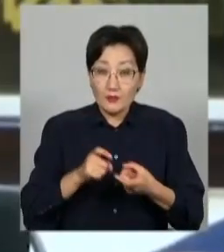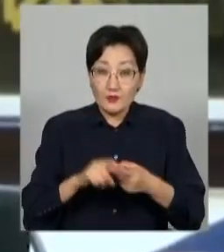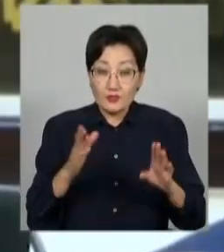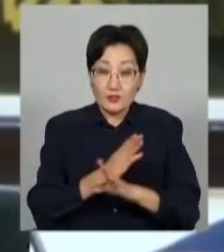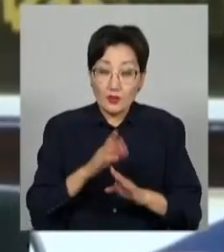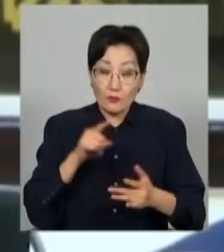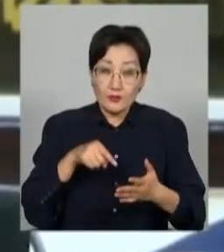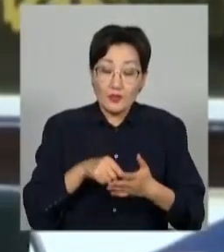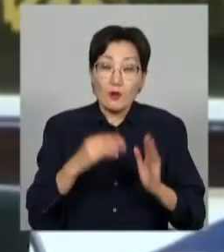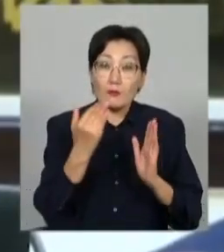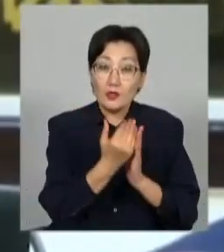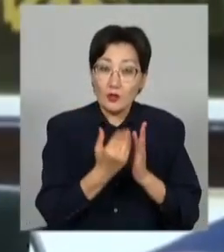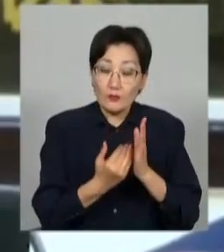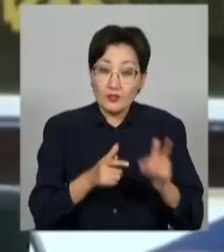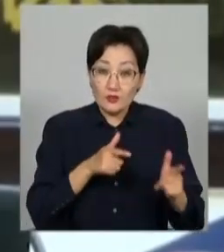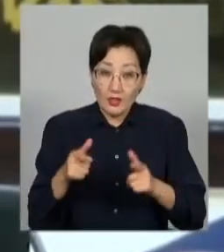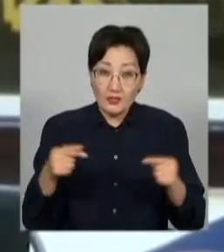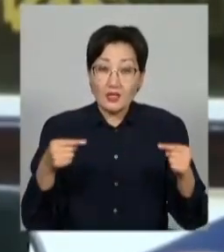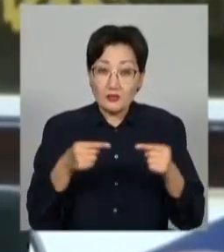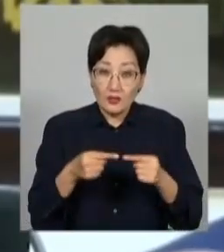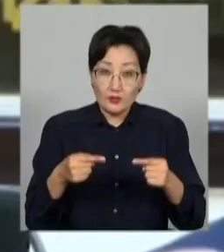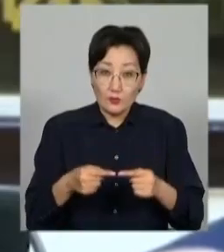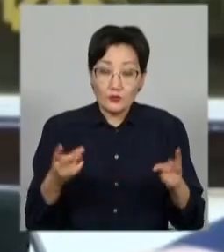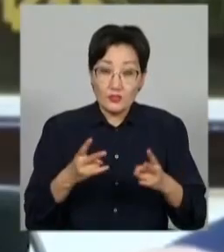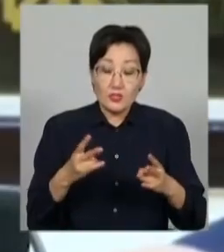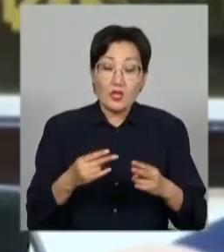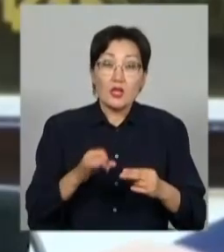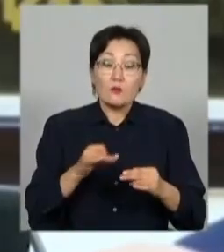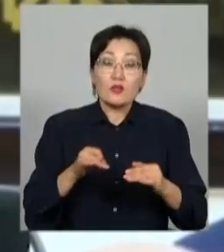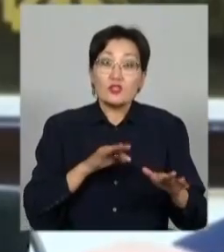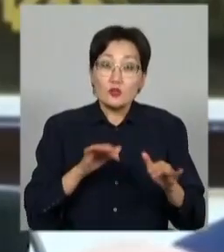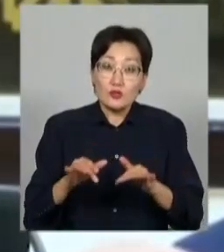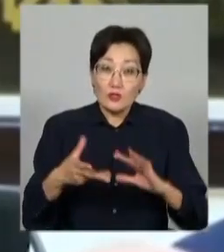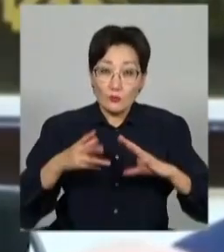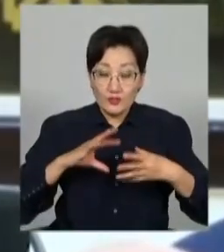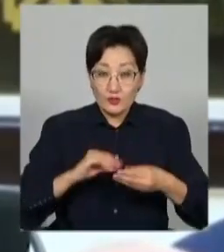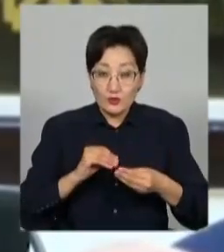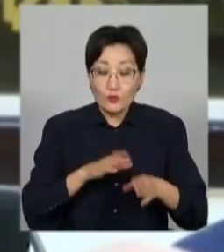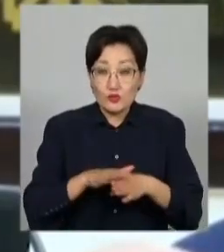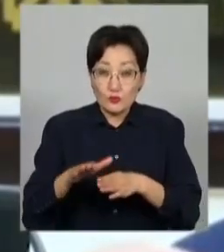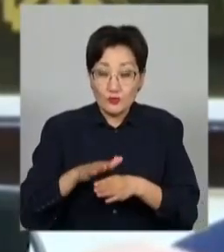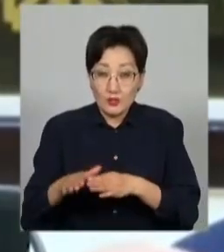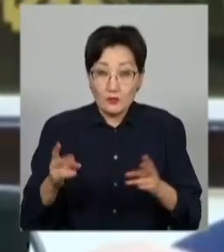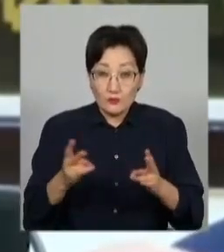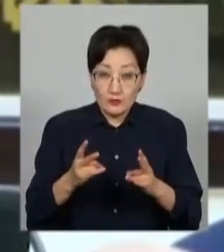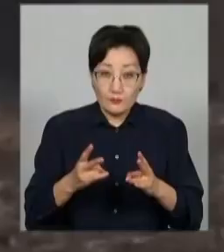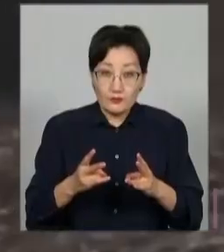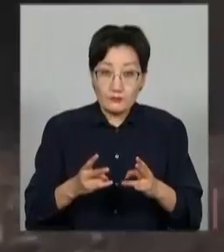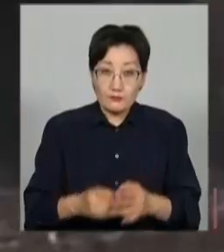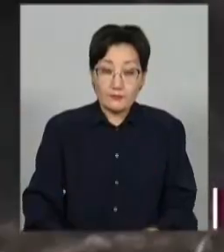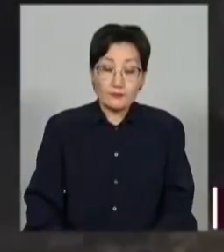жол карталары пысықталып, нақтылануы керек және іс-шаралардың нәтижелі жүзеге асырылуы тиіс деп